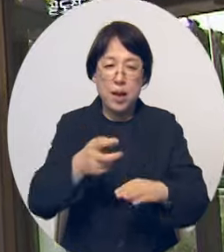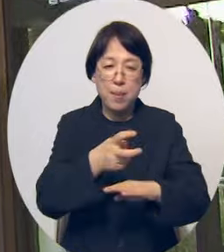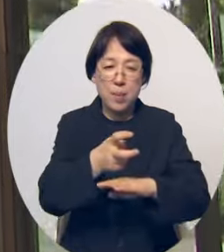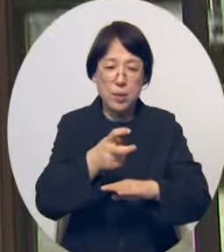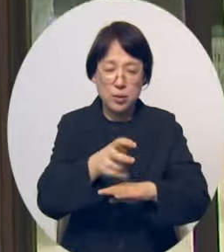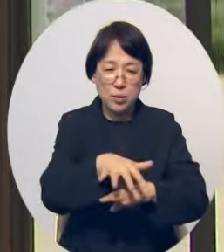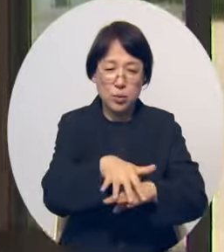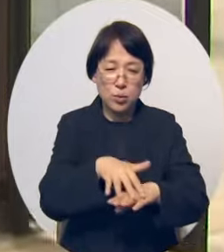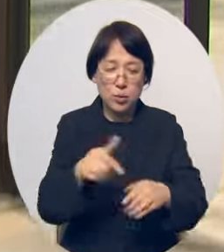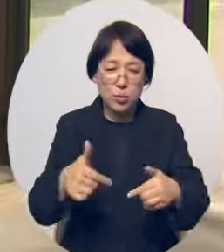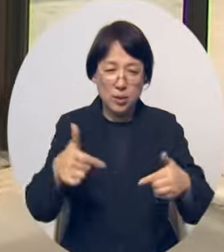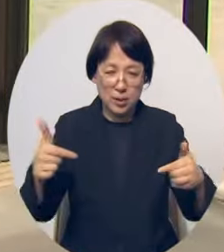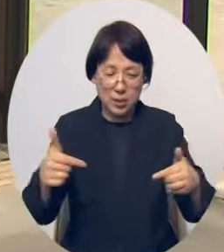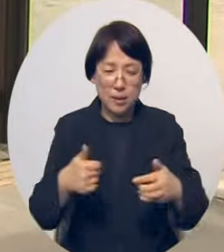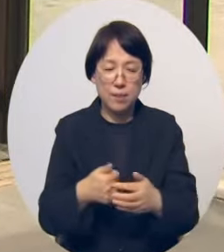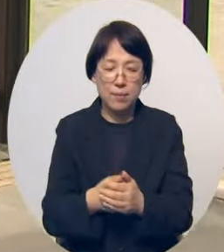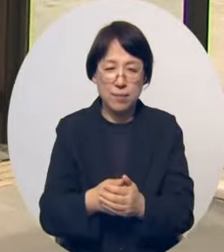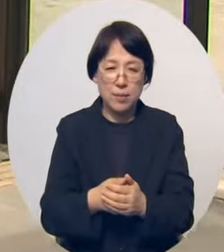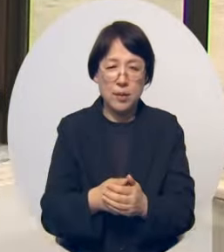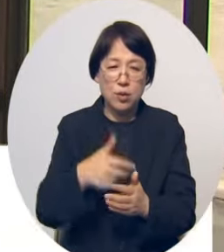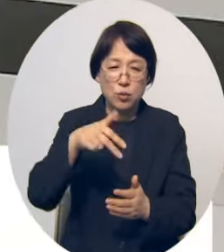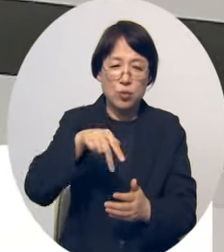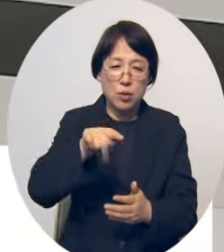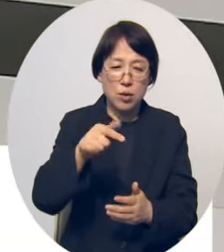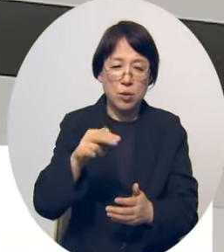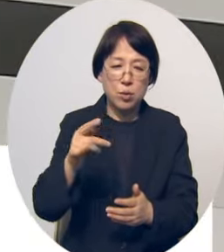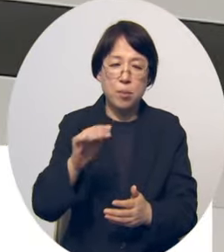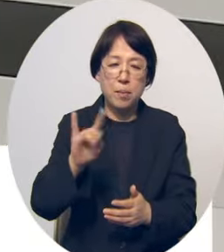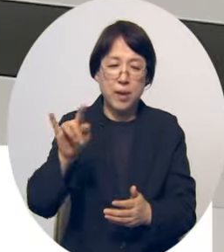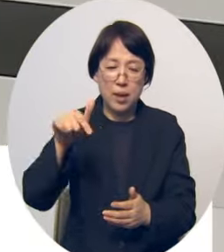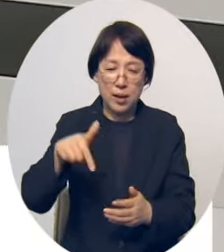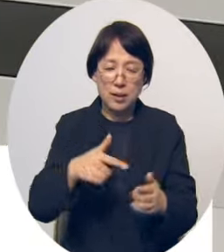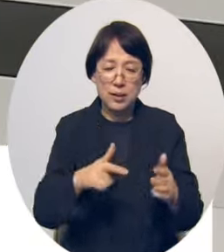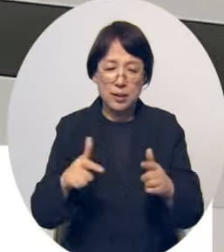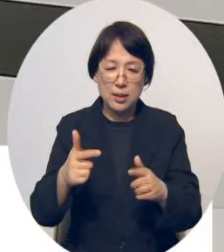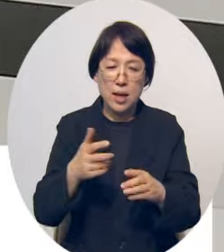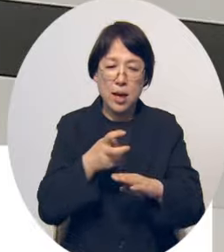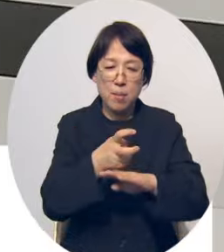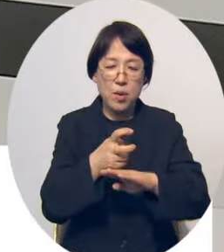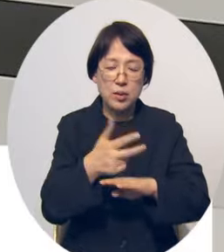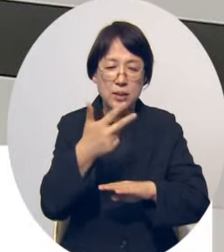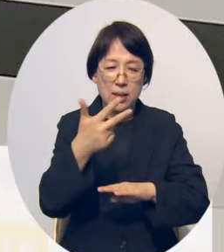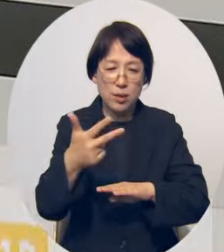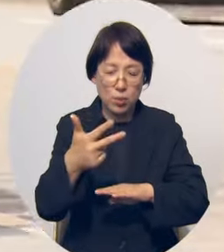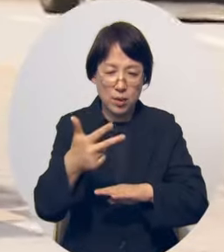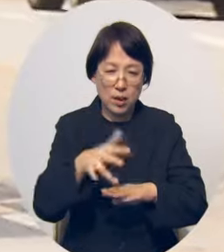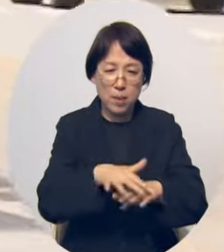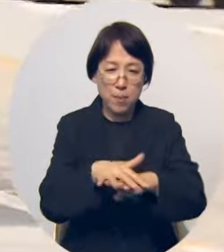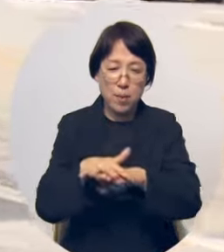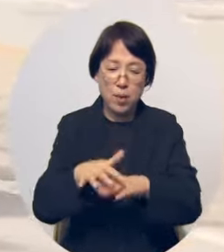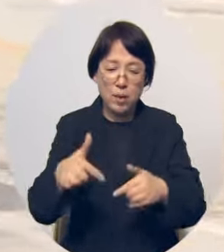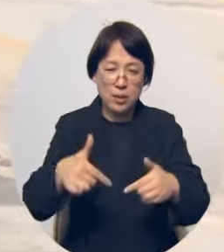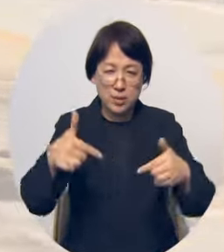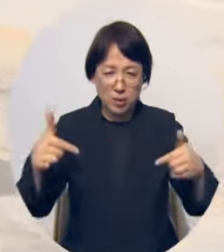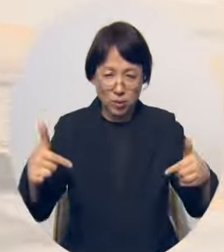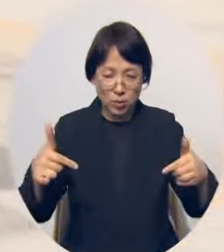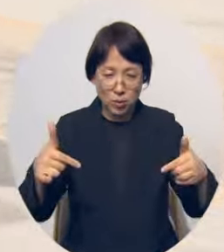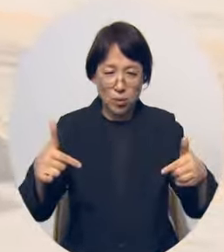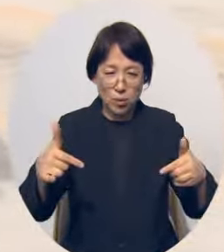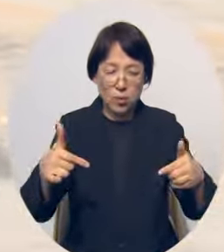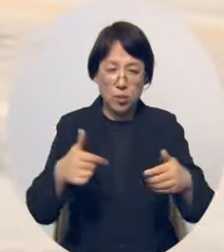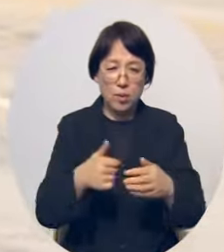따라 죽전과 동백방면 등 수요가 늘 것으로 예상되는 7개 노선에 버스를 늘리고 배차 간격도